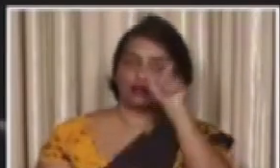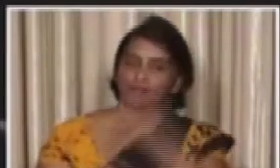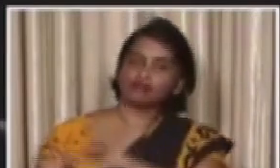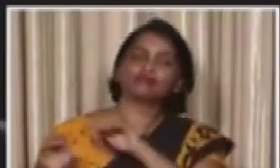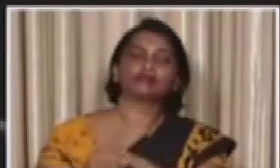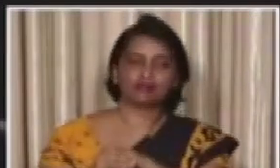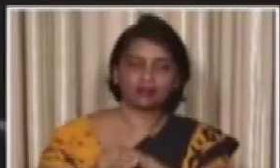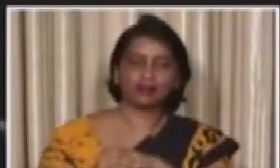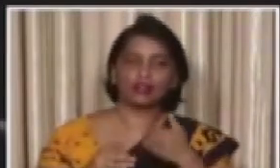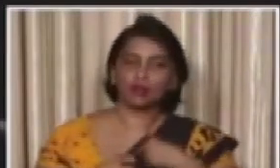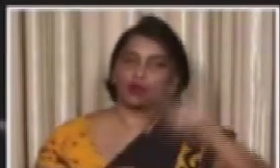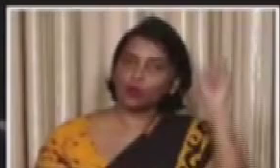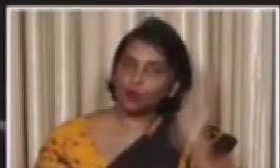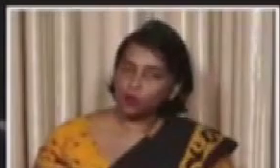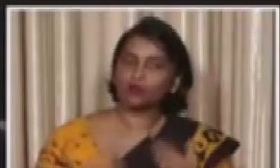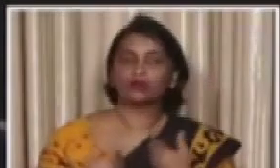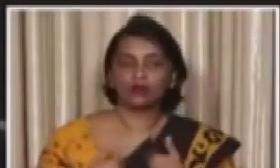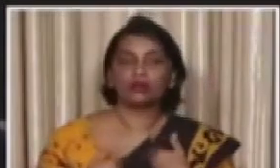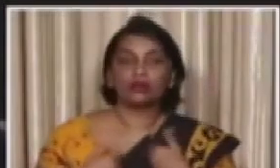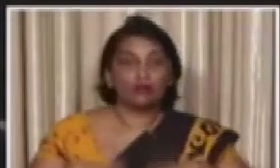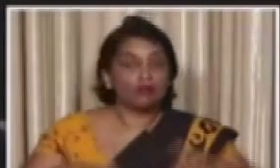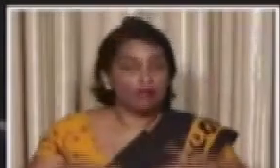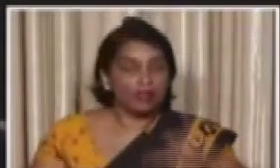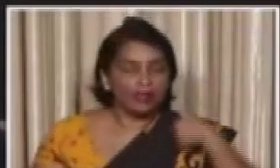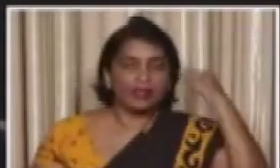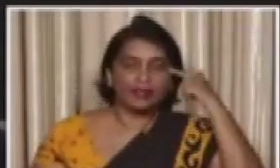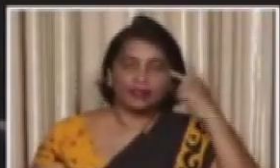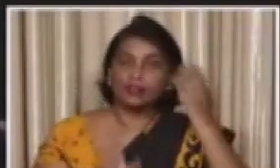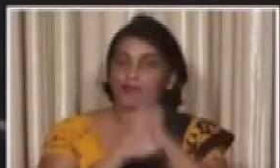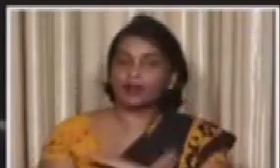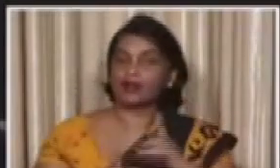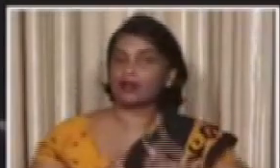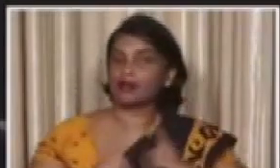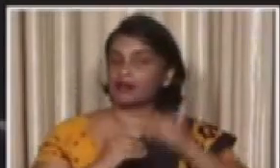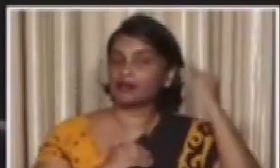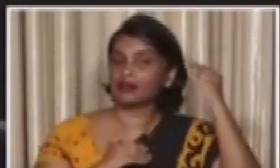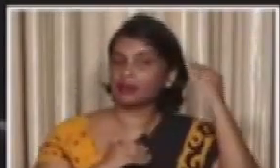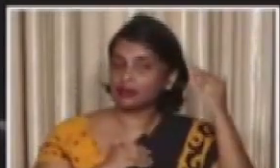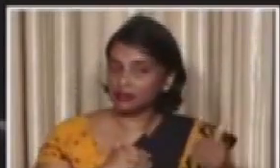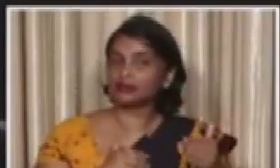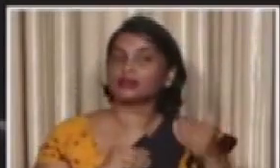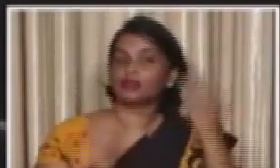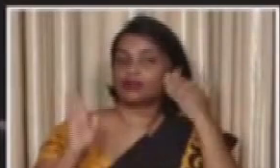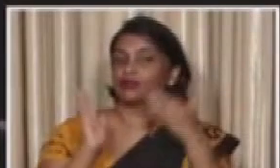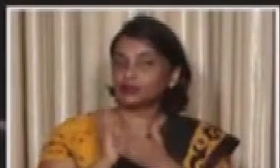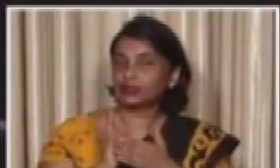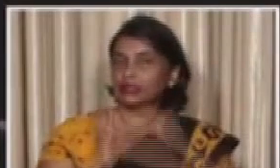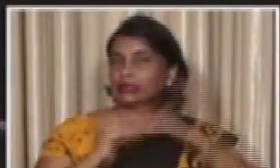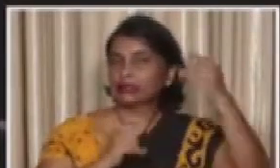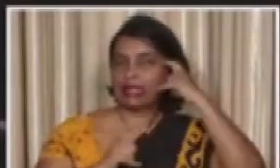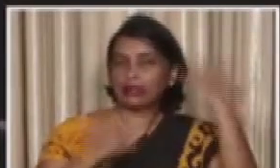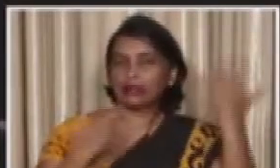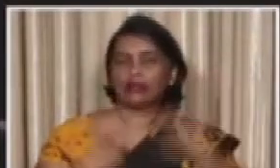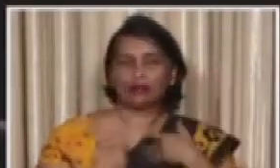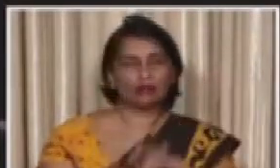වශයෙන් මම ජයග්‍රහණය කරත් මම තාමත් හිතන්නේ එදා අනාගතය ගැන හිතන්නේ නැතුව අපි